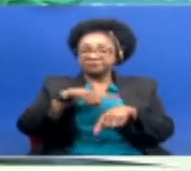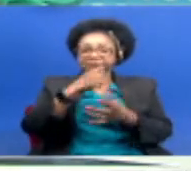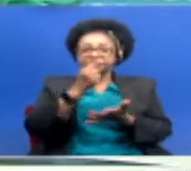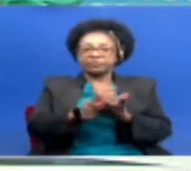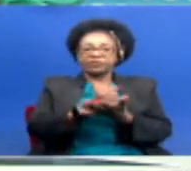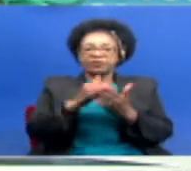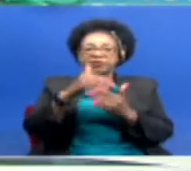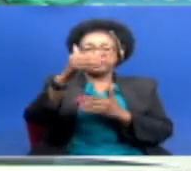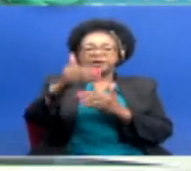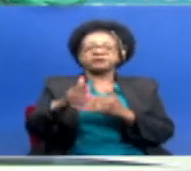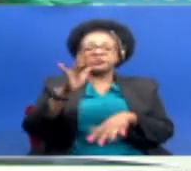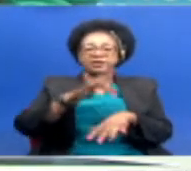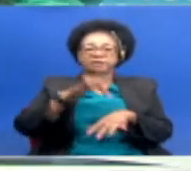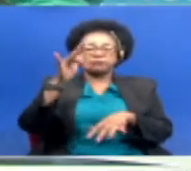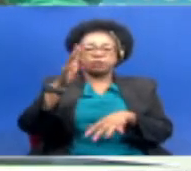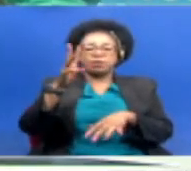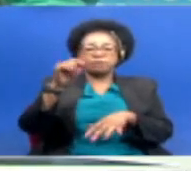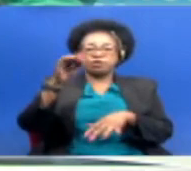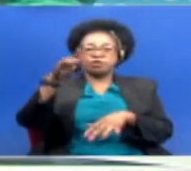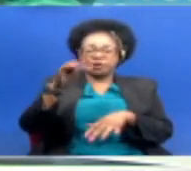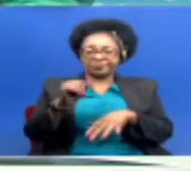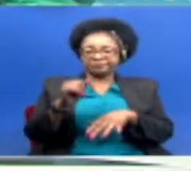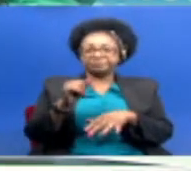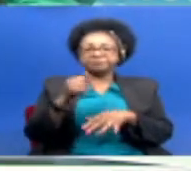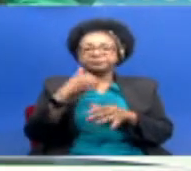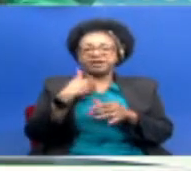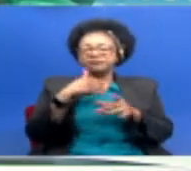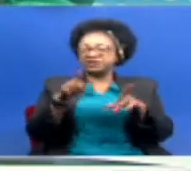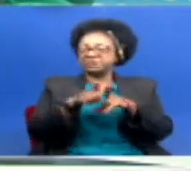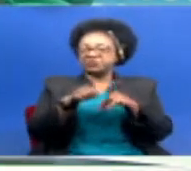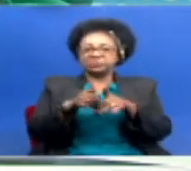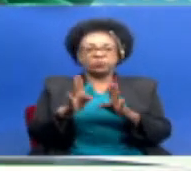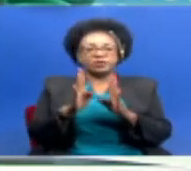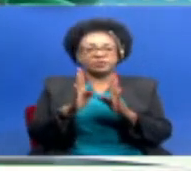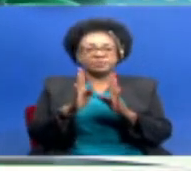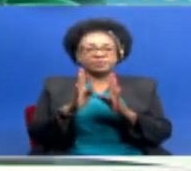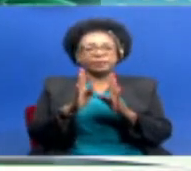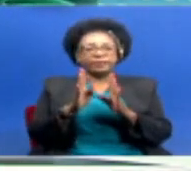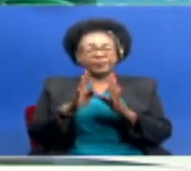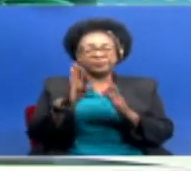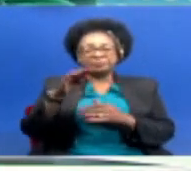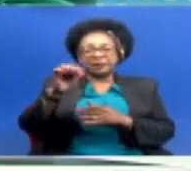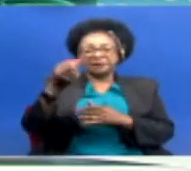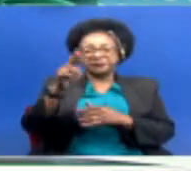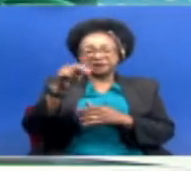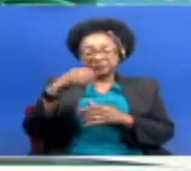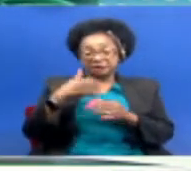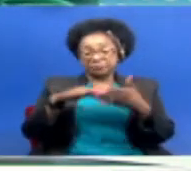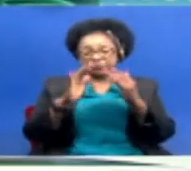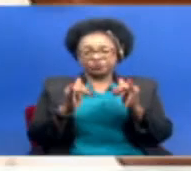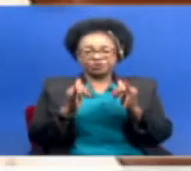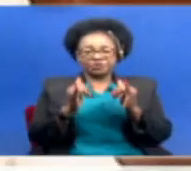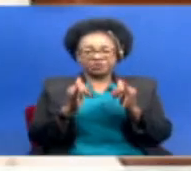gavana wa Embu Martin Wambora kupitia njia hiyo hiyo. Tumpate mwanahabari wetu Martin Mwangi.